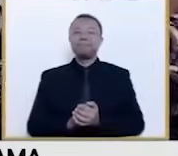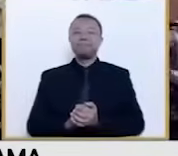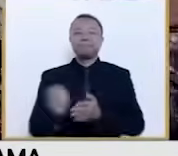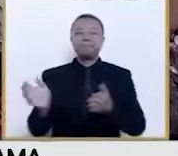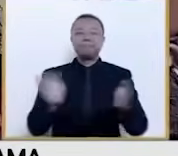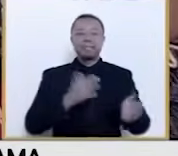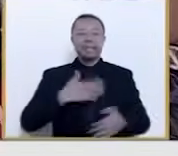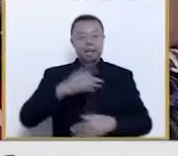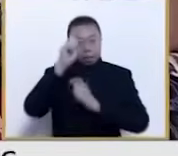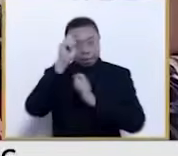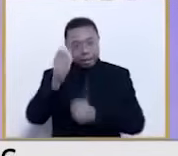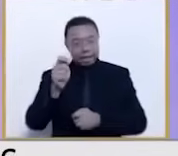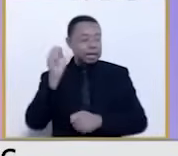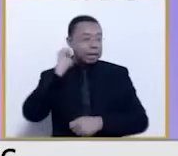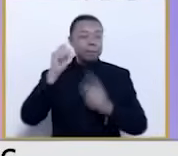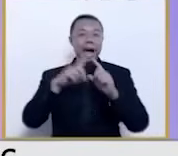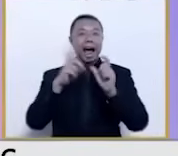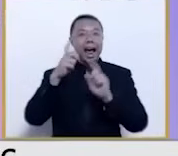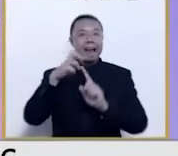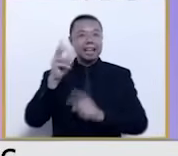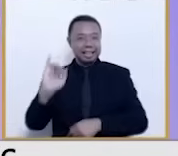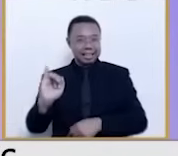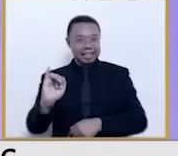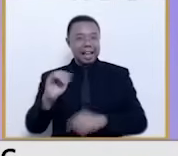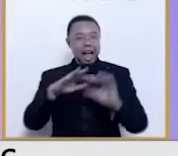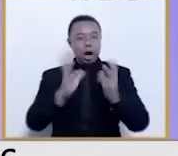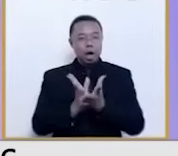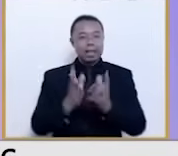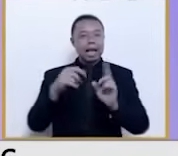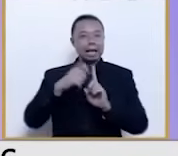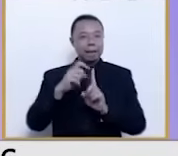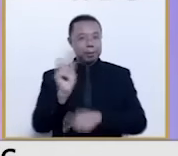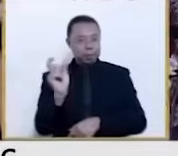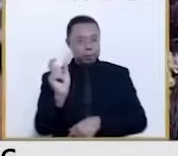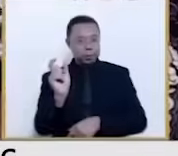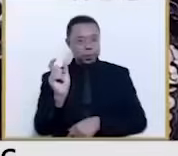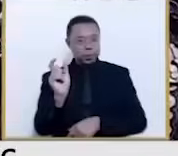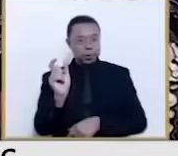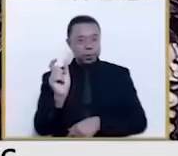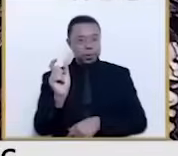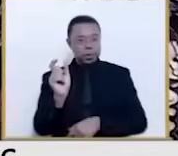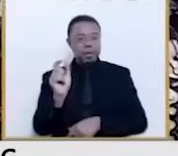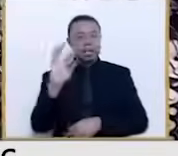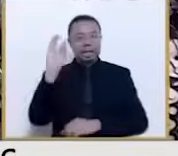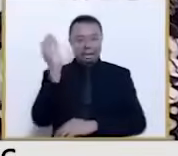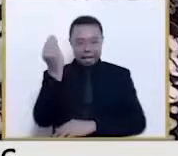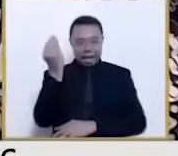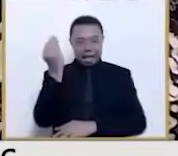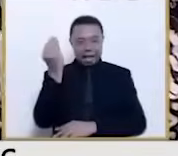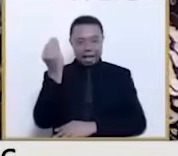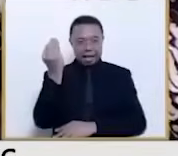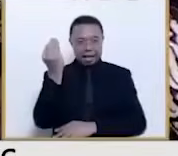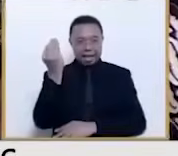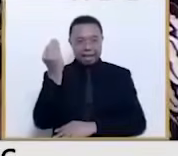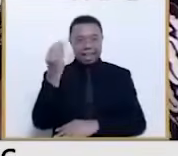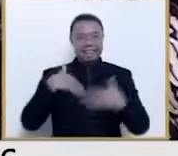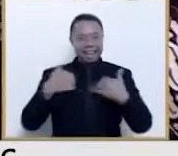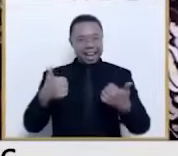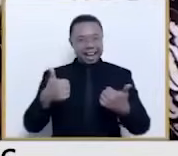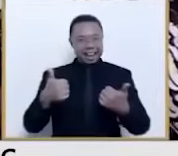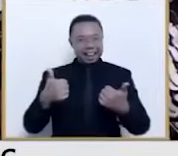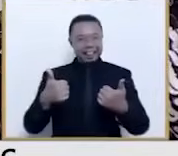Dan juga yang kami hormati Ibu Astri Megatari, anggota Komisi Pemilihan Umum DKI Jakarta. Sehat